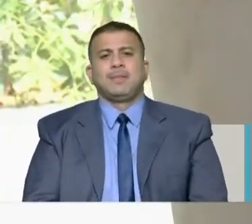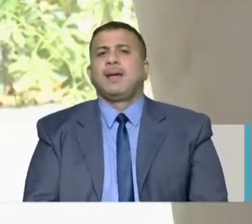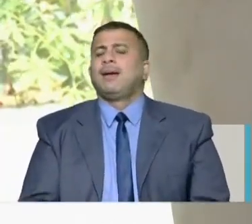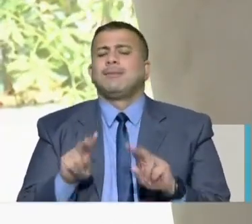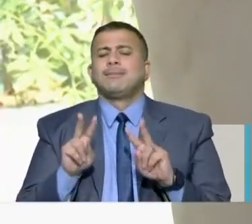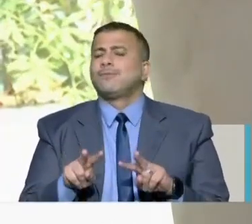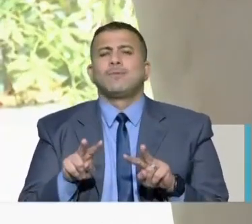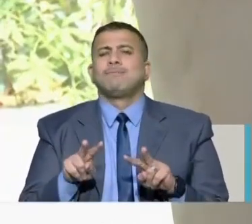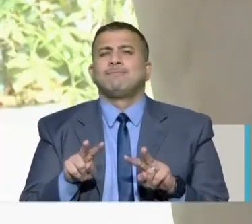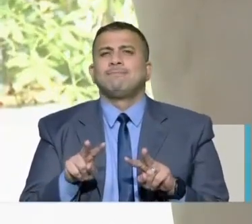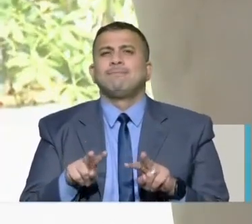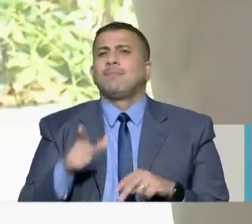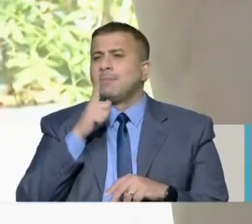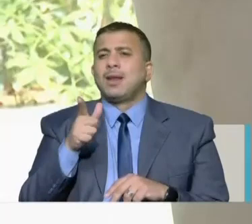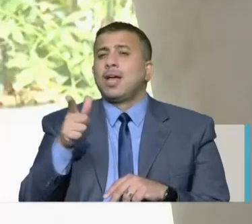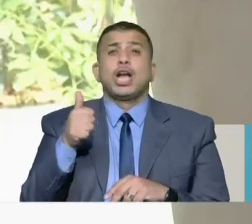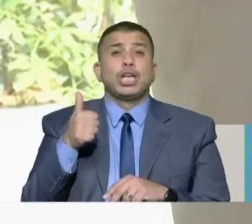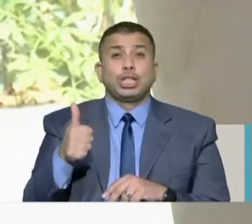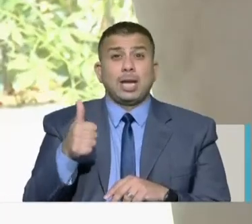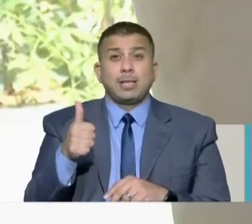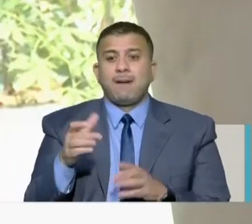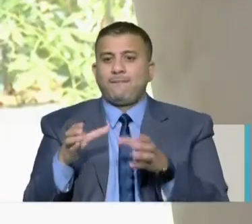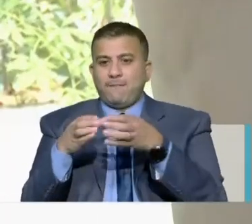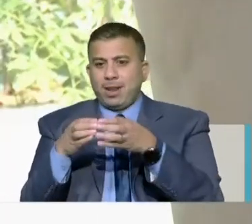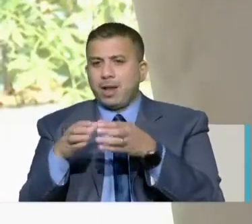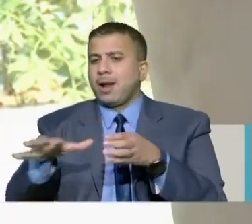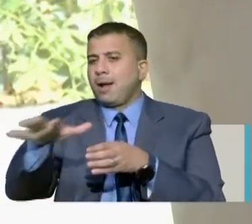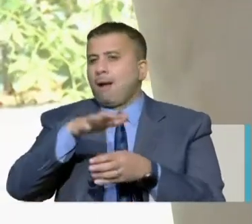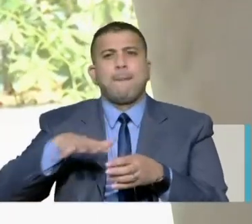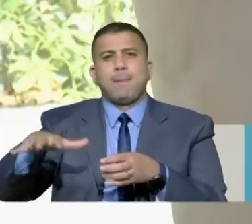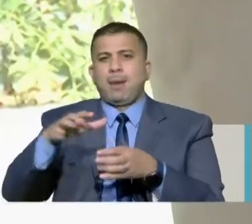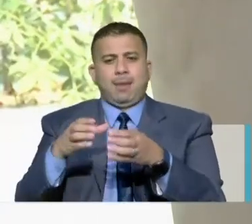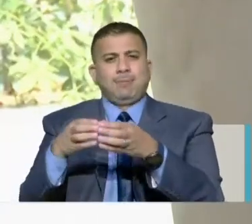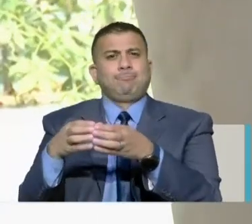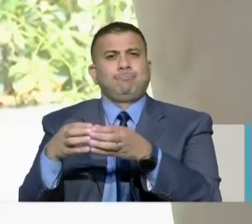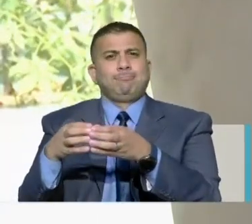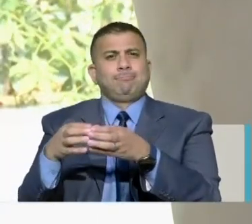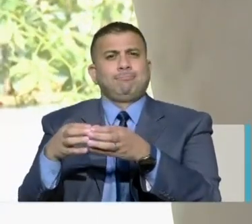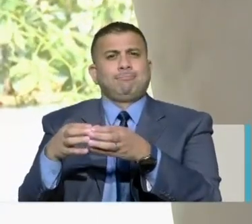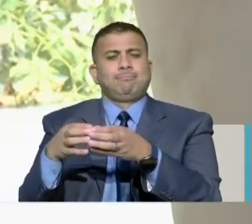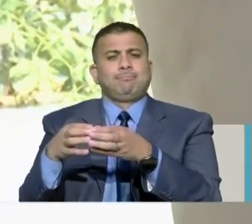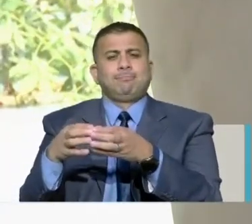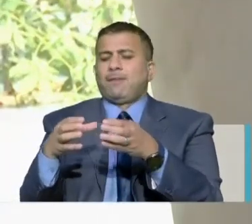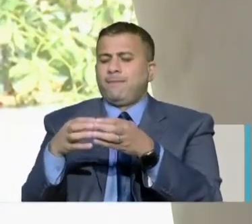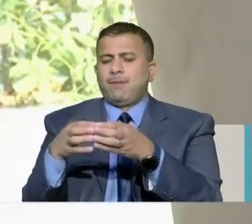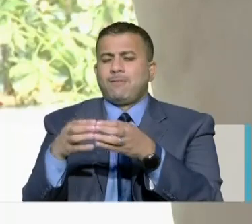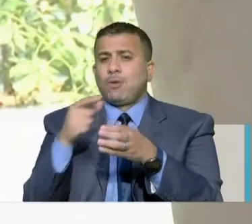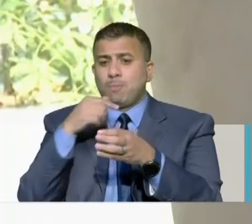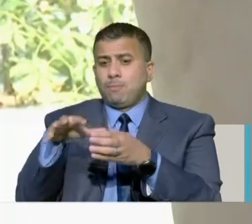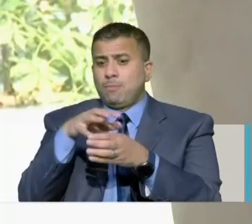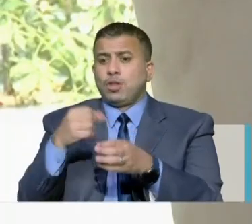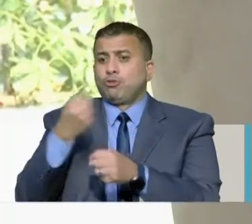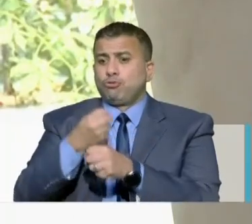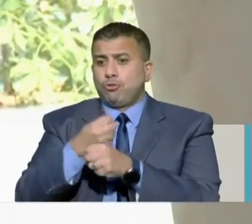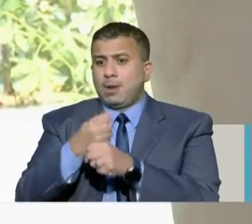الوقت الاشاده هني طبعا للفريق كامل سواء كان يعني من ضمن الفريق اللي